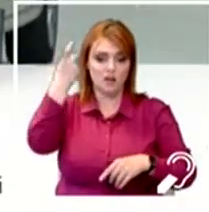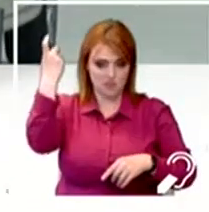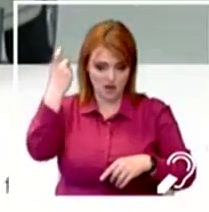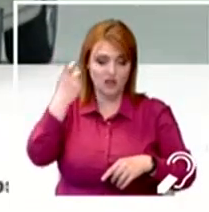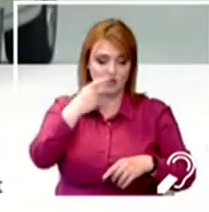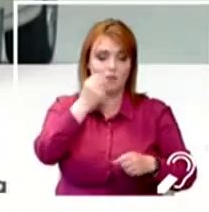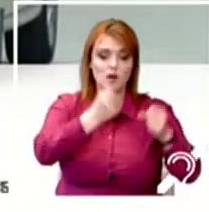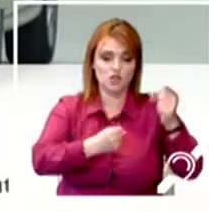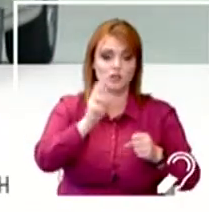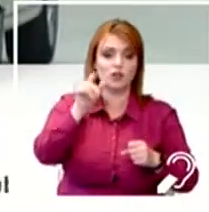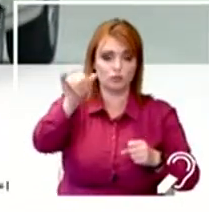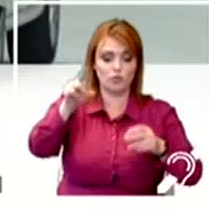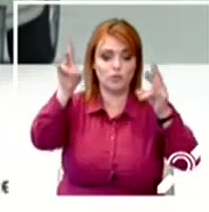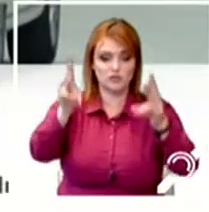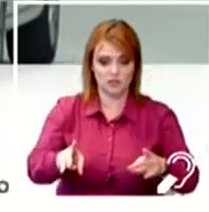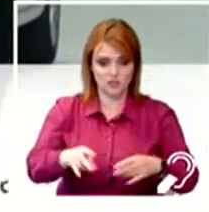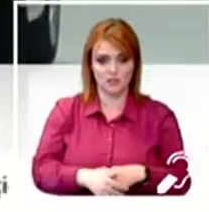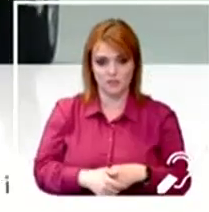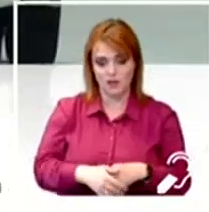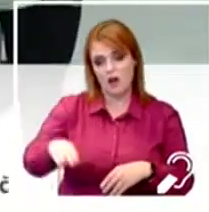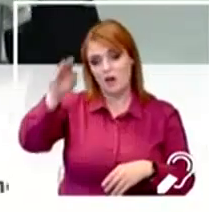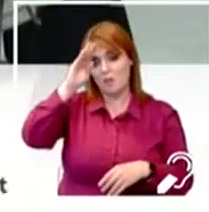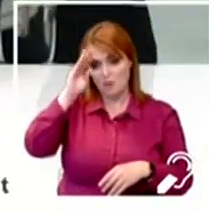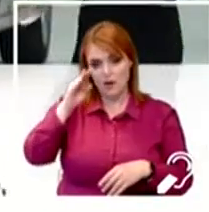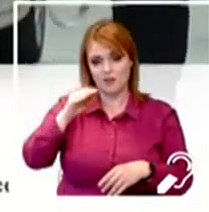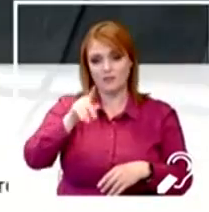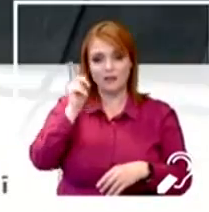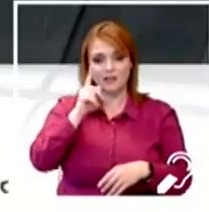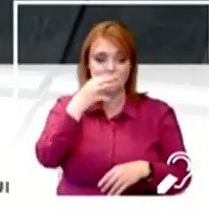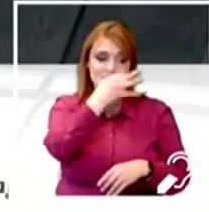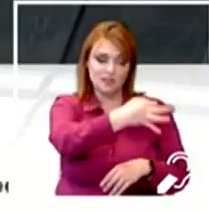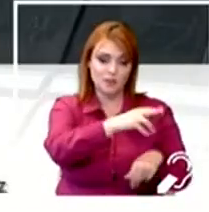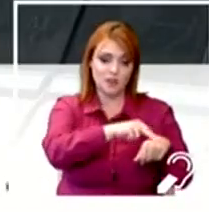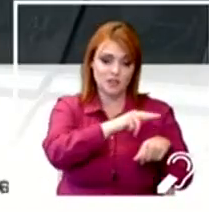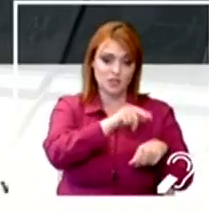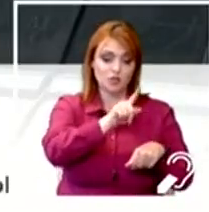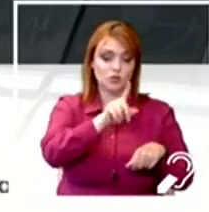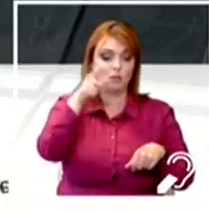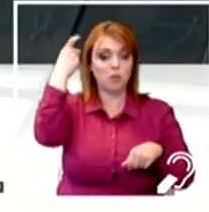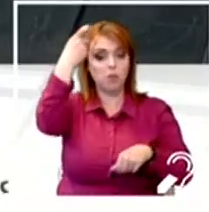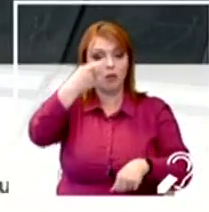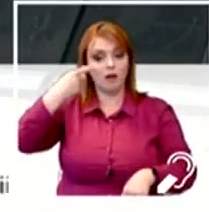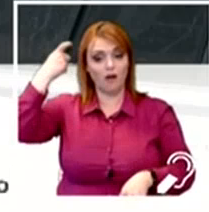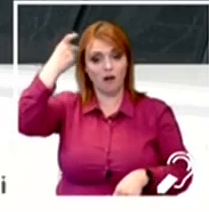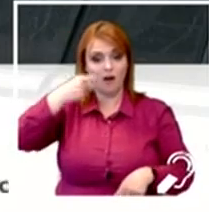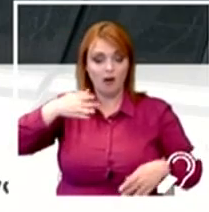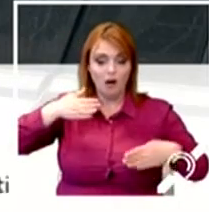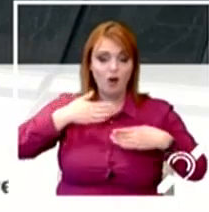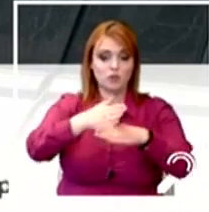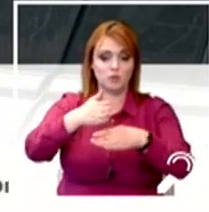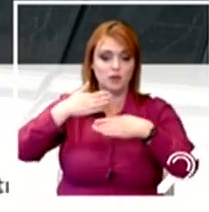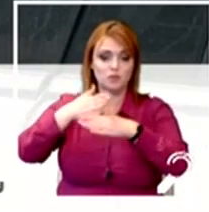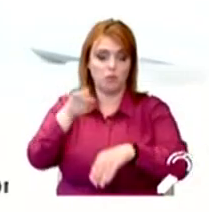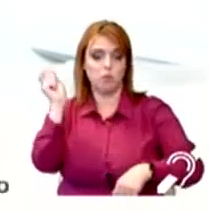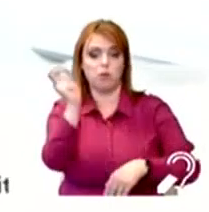dintre autoturismele vandalizate. Hoții le-au declarat oamenilor legii că erau în stare de ebrietate și au spart geamurile cu